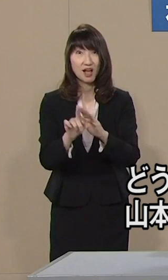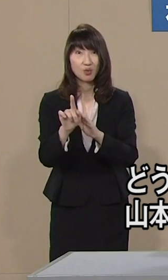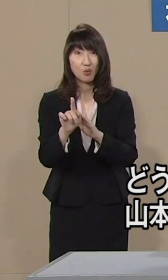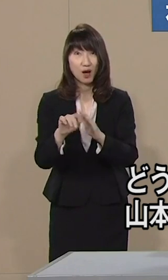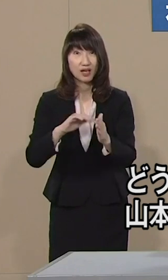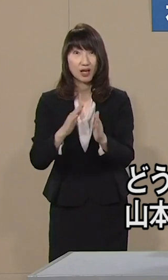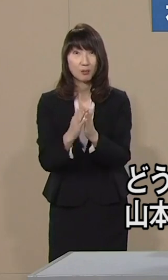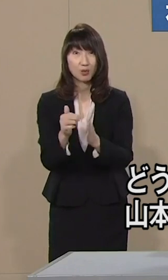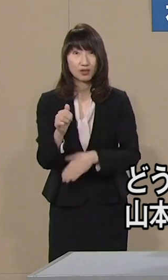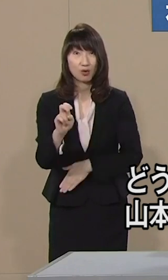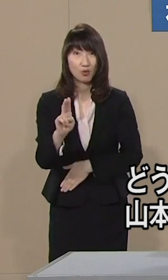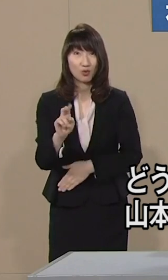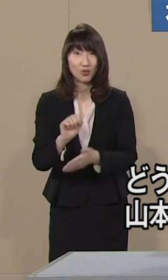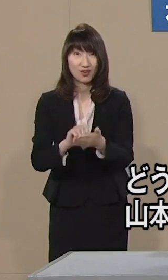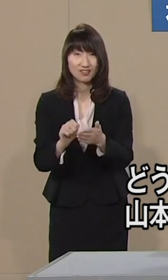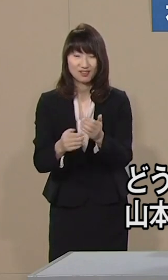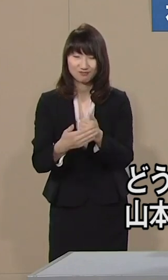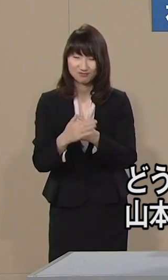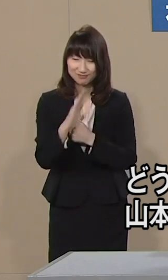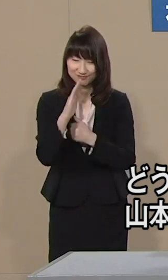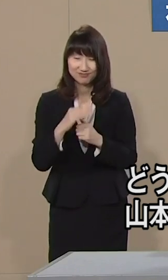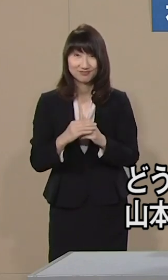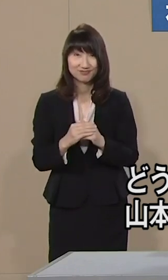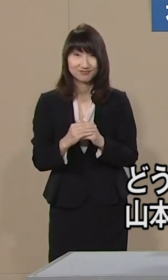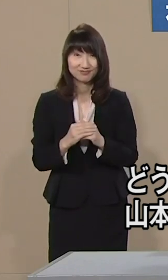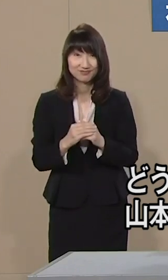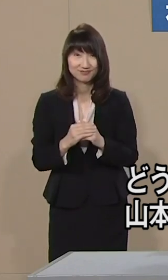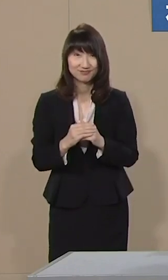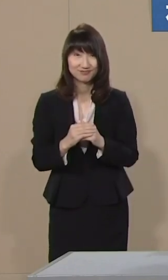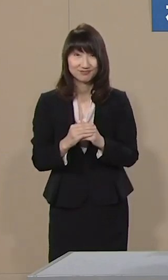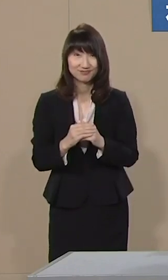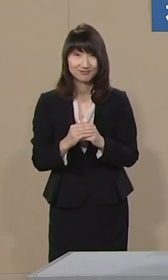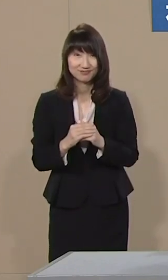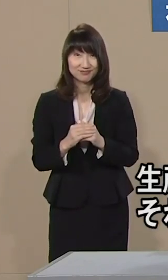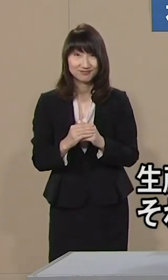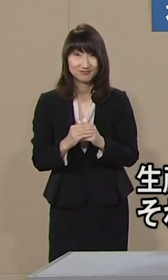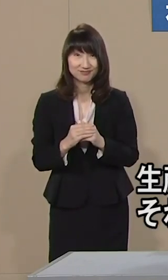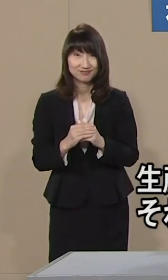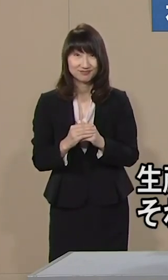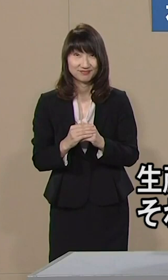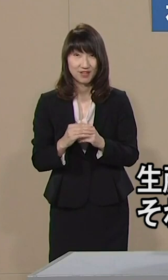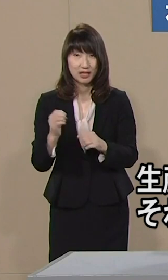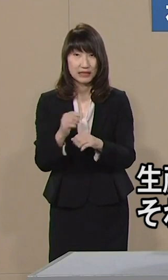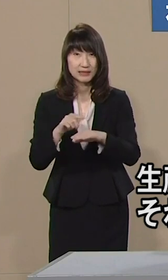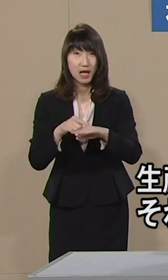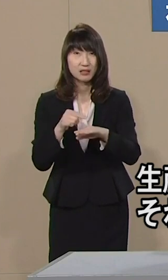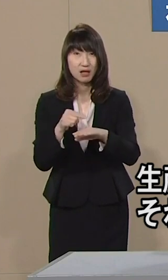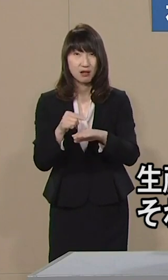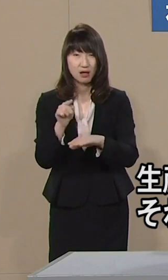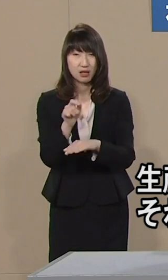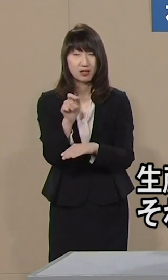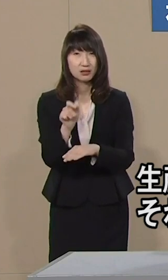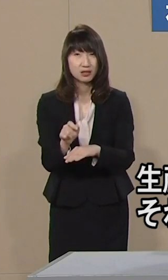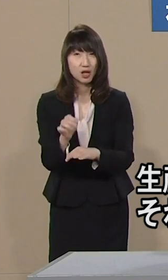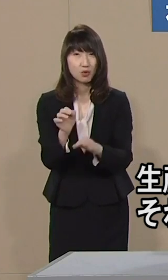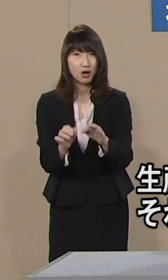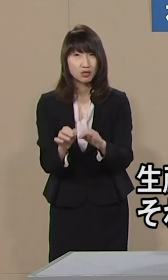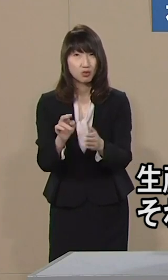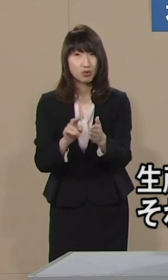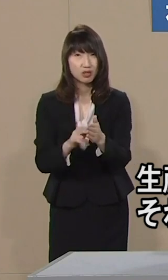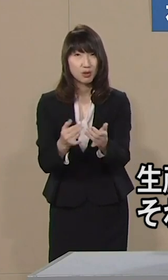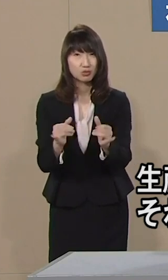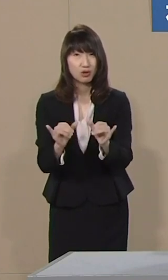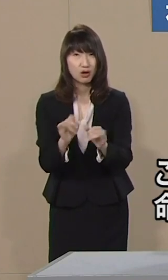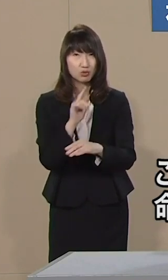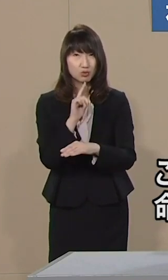山本太郎と書いてお力をお貸しください生産性で人間の価値が図られる社会それ